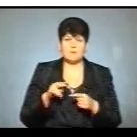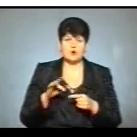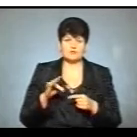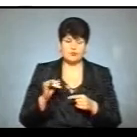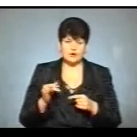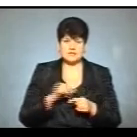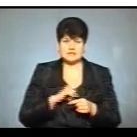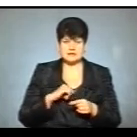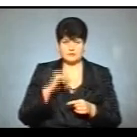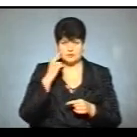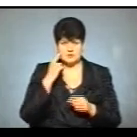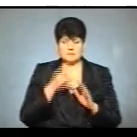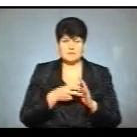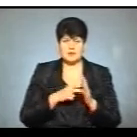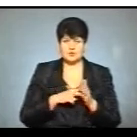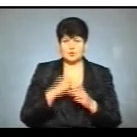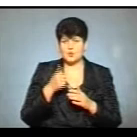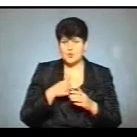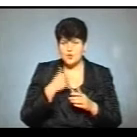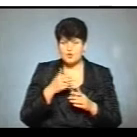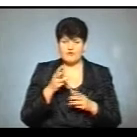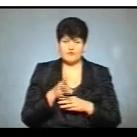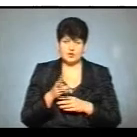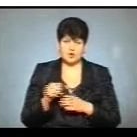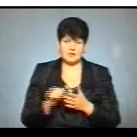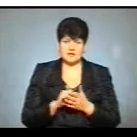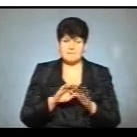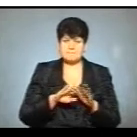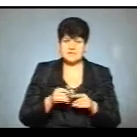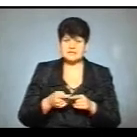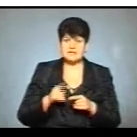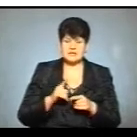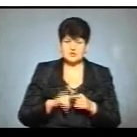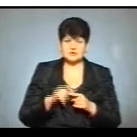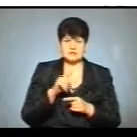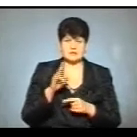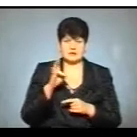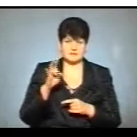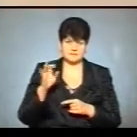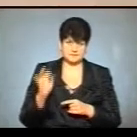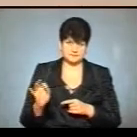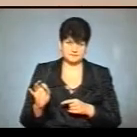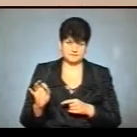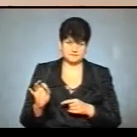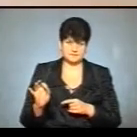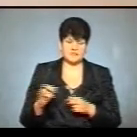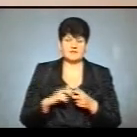анкетою самооцінювання, планом уроку, фото та відеоматеріалами. Після цього педагоги проходили зовнішнє незалежне оцінювання. У Івано-Франківську всі